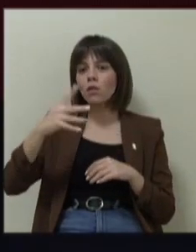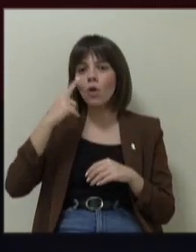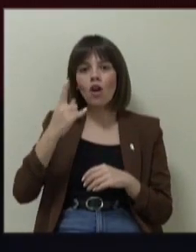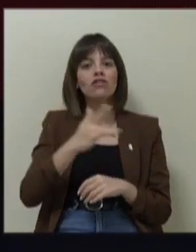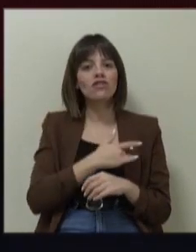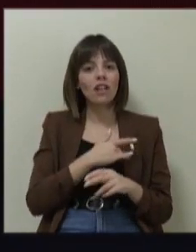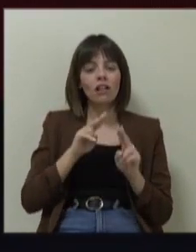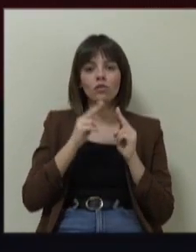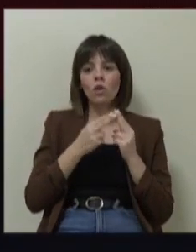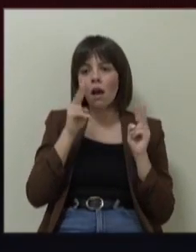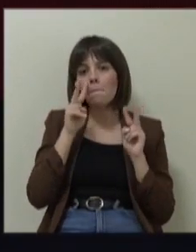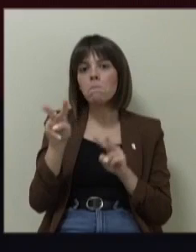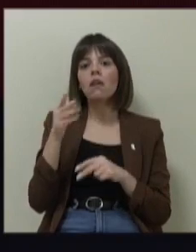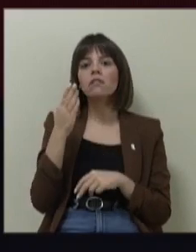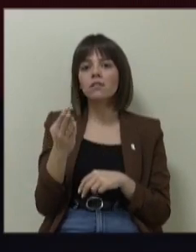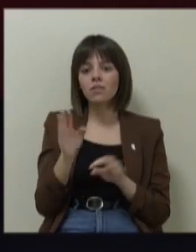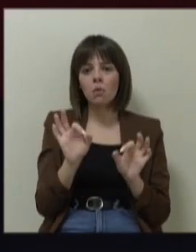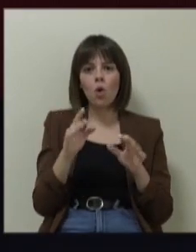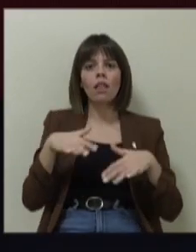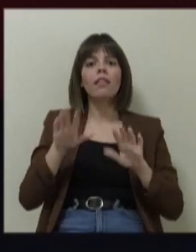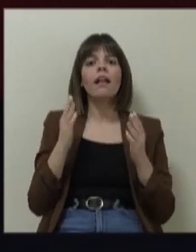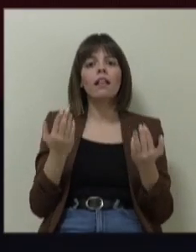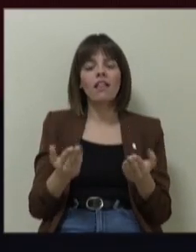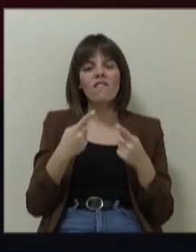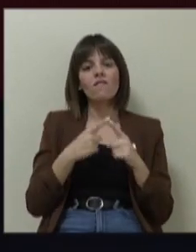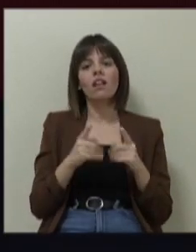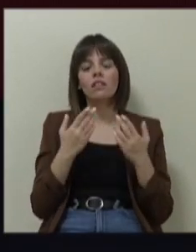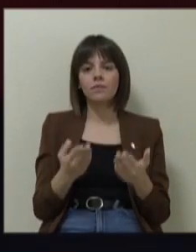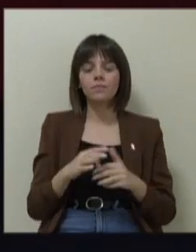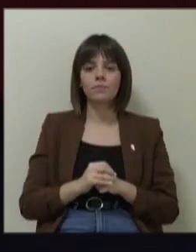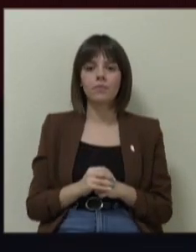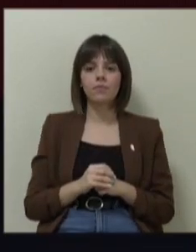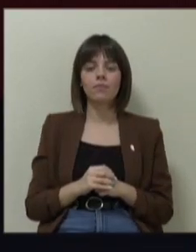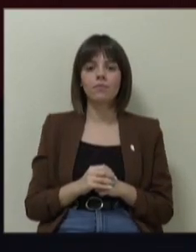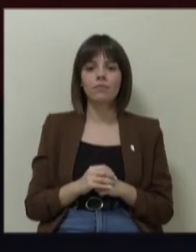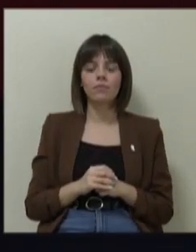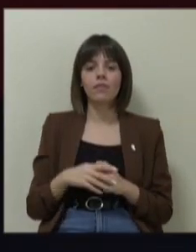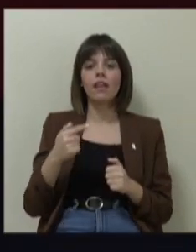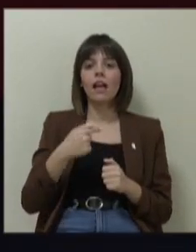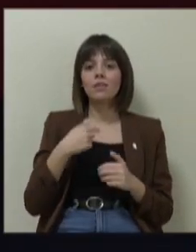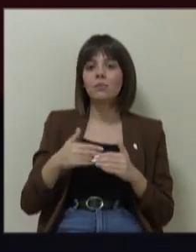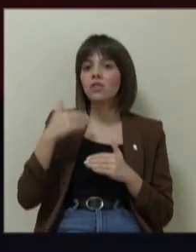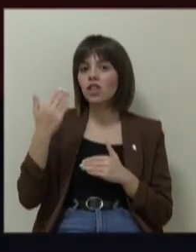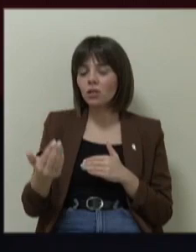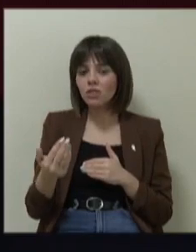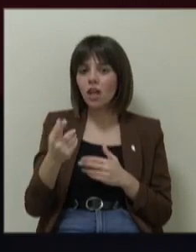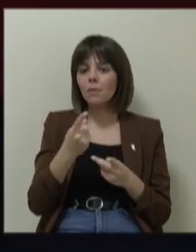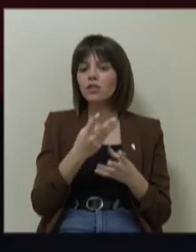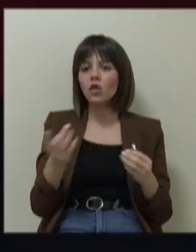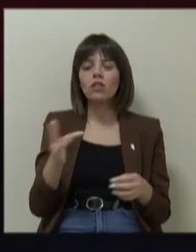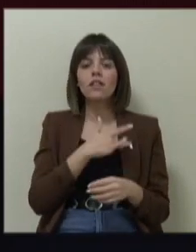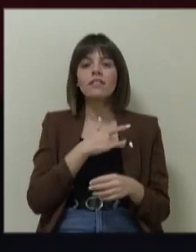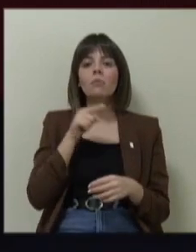gözünden dünyaya baktığımızda böyle değil, farklı. Bizim dışımızdaki birçok canlı yaşamı